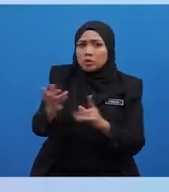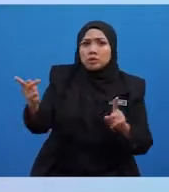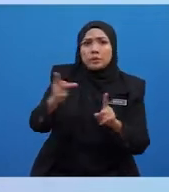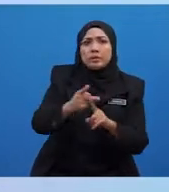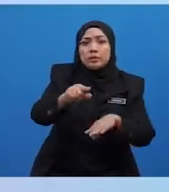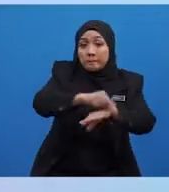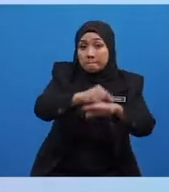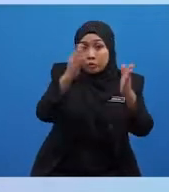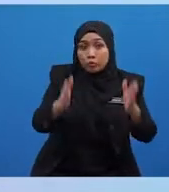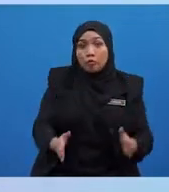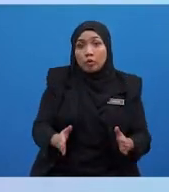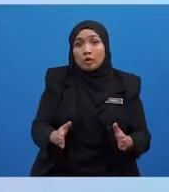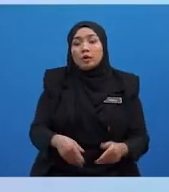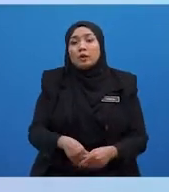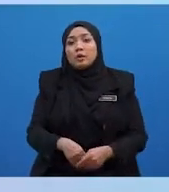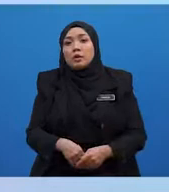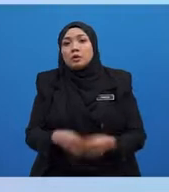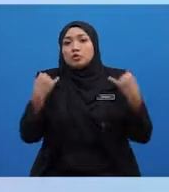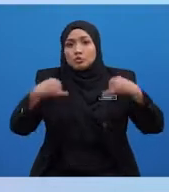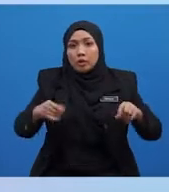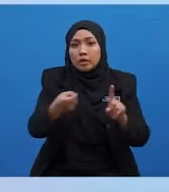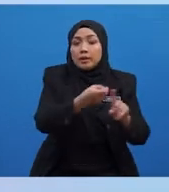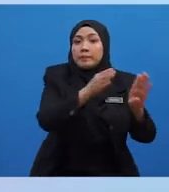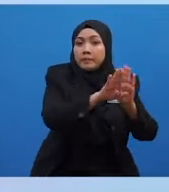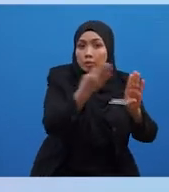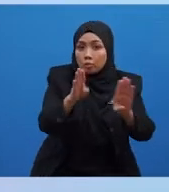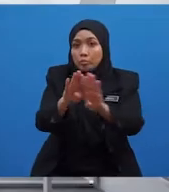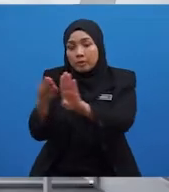seperti kaedah penjualan dari pintu ke pintu.